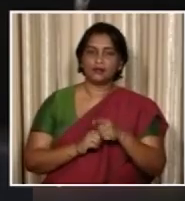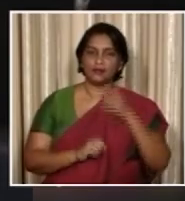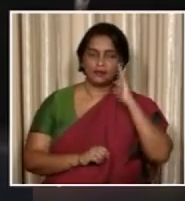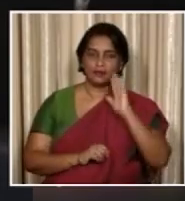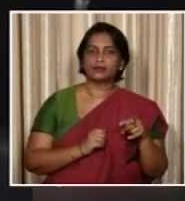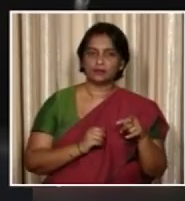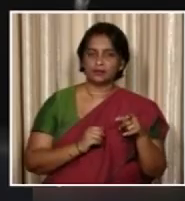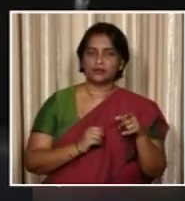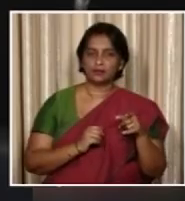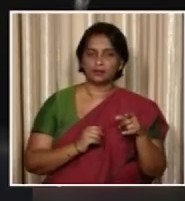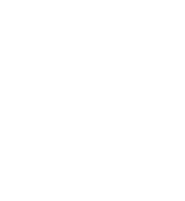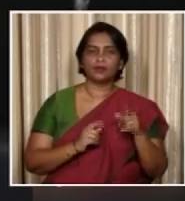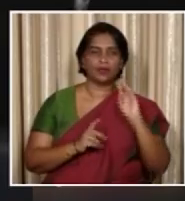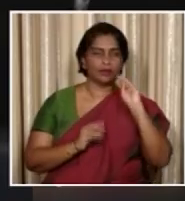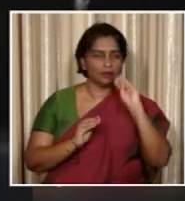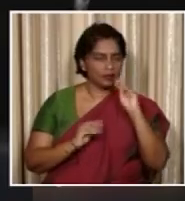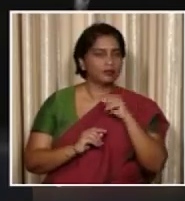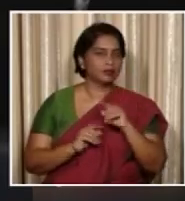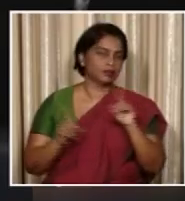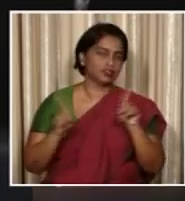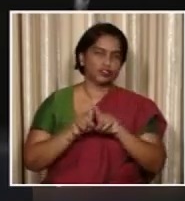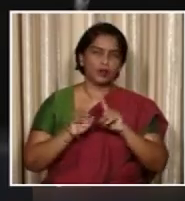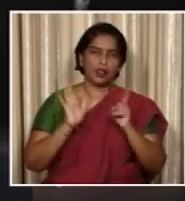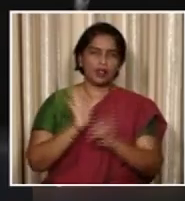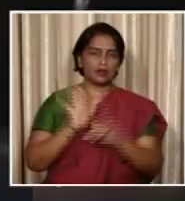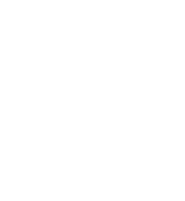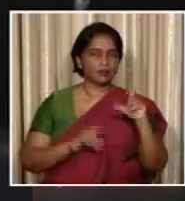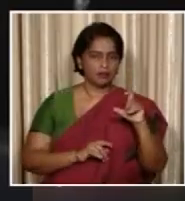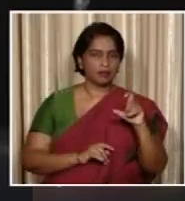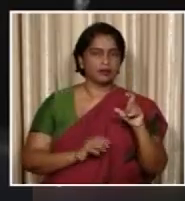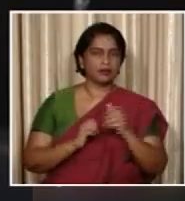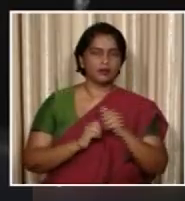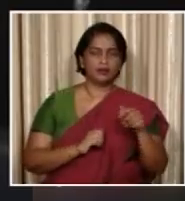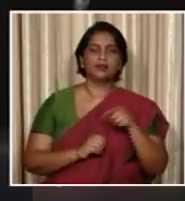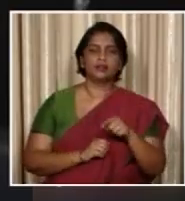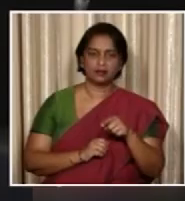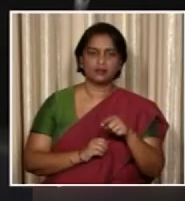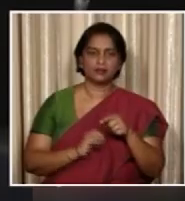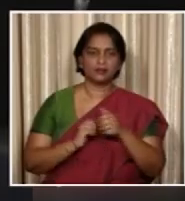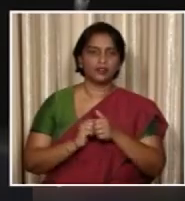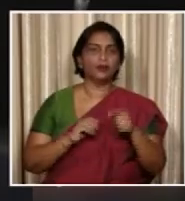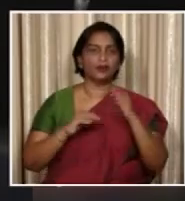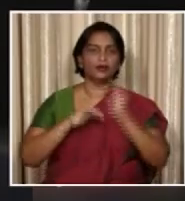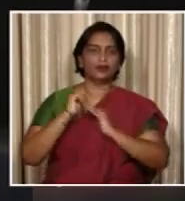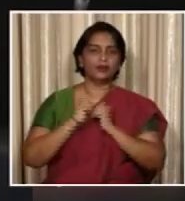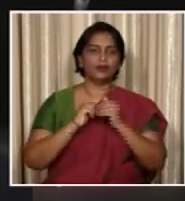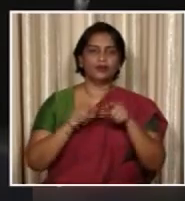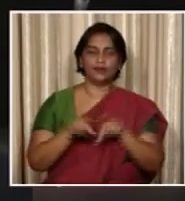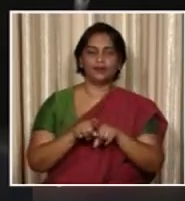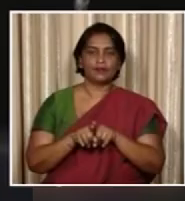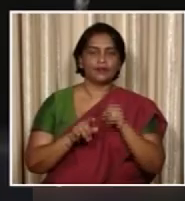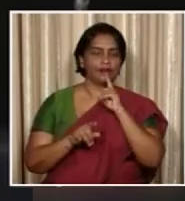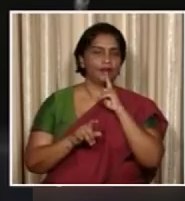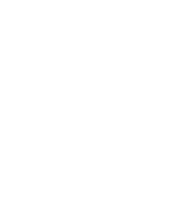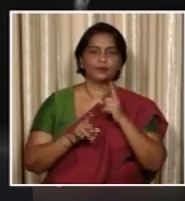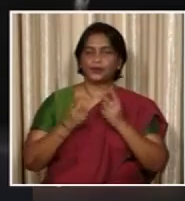ගමන් බලපත්‍ර යම් ප්‍රමාණයක් අඩුම ගන්න ලක්ෂ 7000ක් වැනි ප්‍රමාණයක් කඩිනමින් මුද්‍රණය කළා. ගෙන්වාගෙන මේ ප්‍රශ්නෙට විසඳුමක් දෙන්න